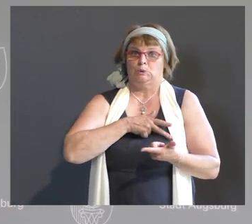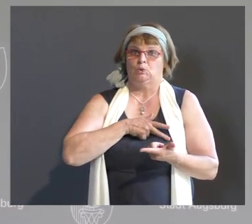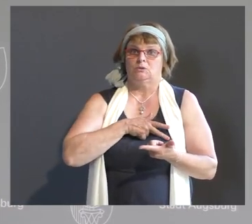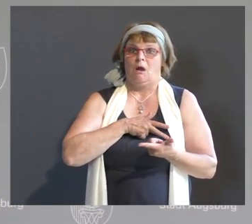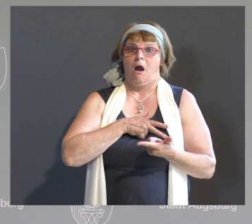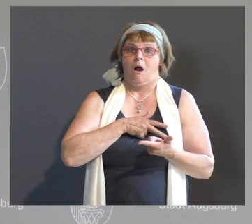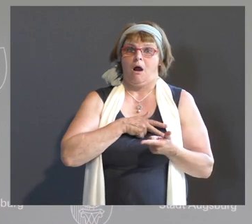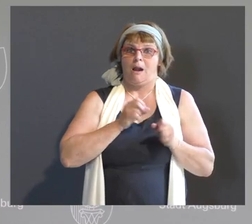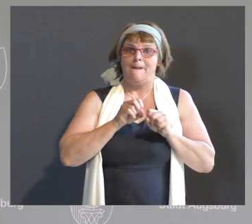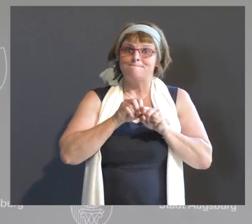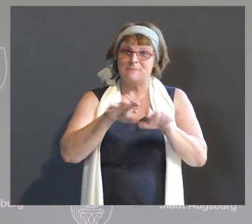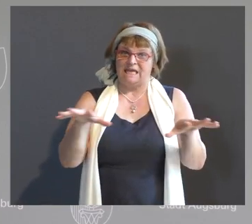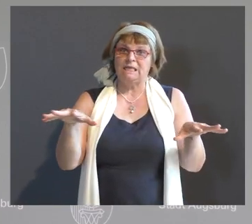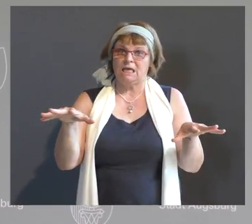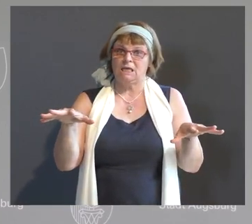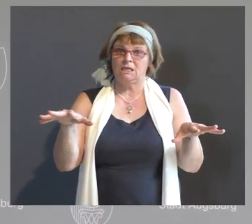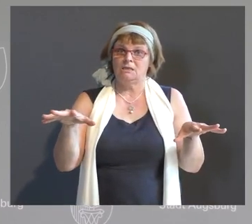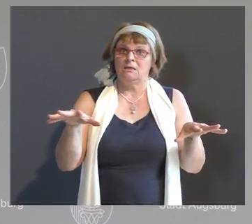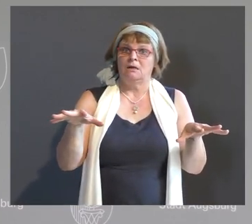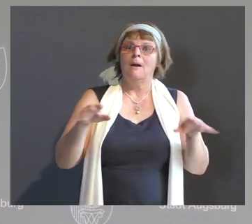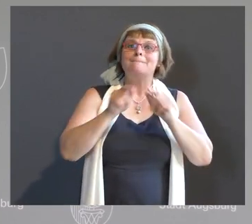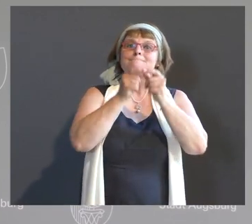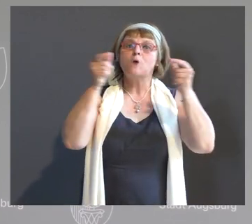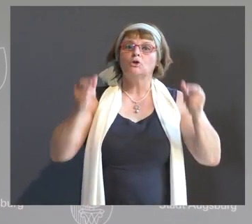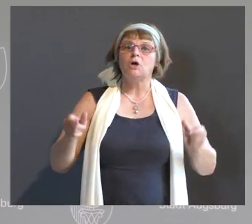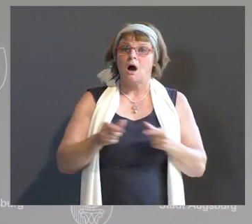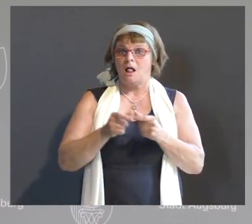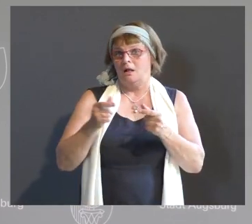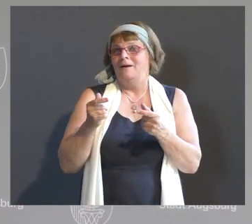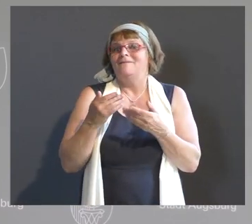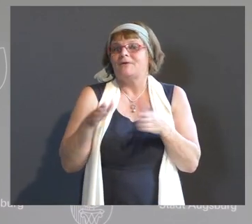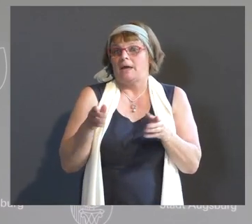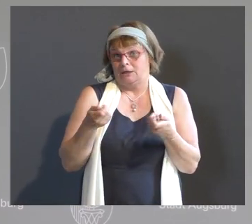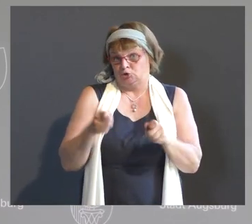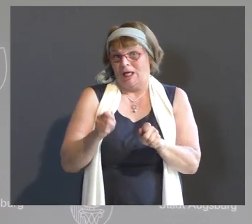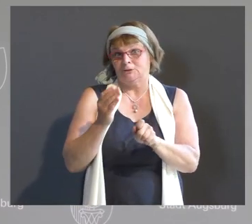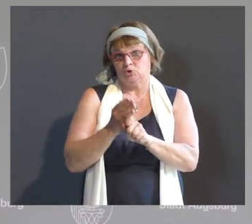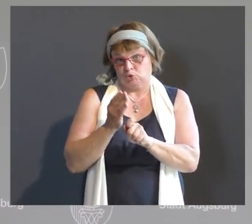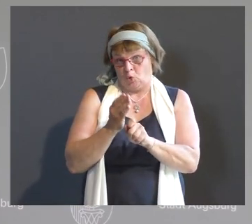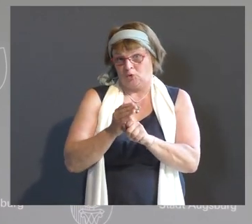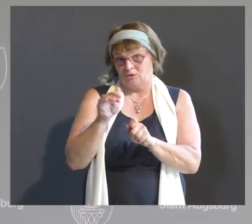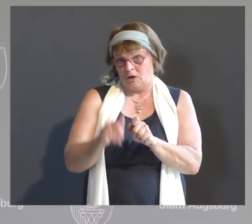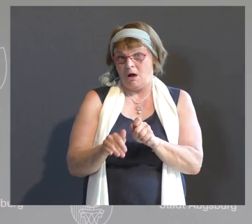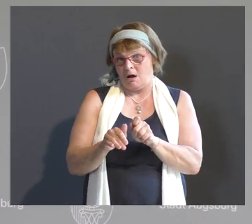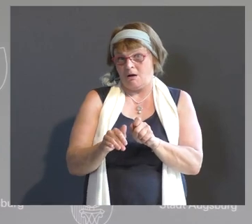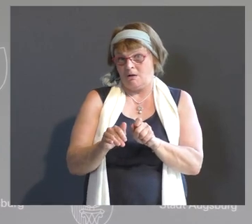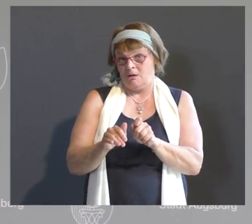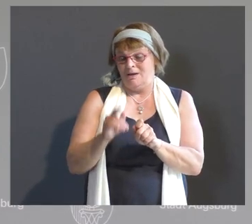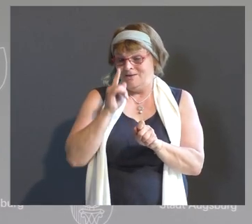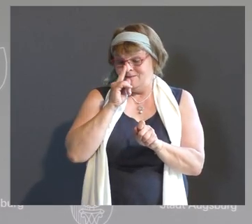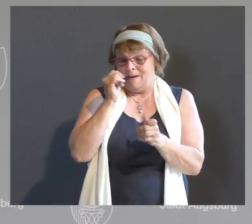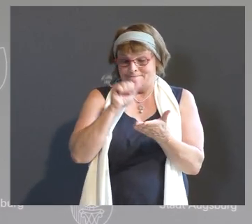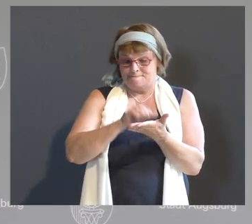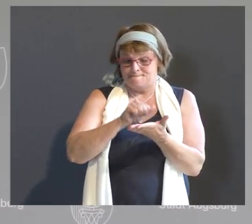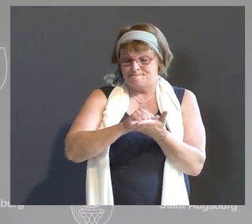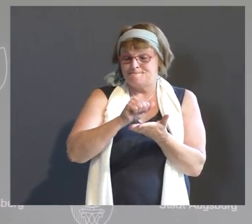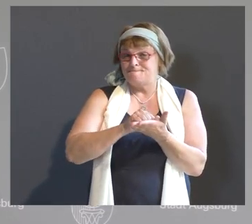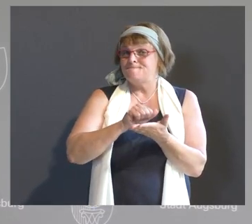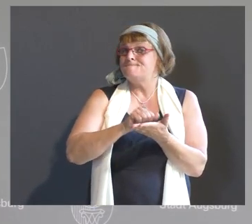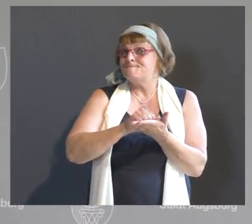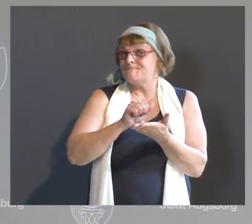auf unseren Social Media Kanälen zum Upload das Portal freigeschalten und werden dies auch in unserem heutigen Pressebericht den Link